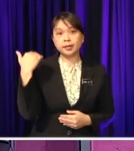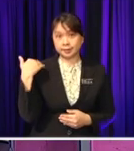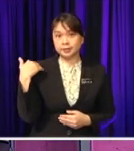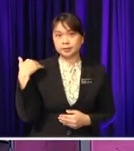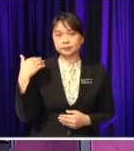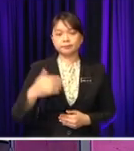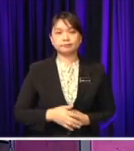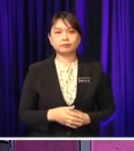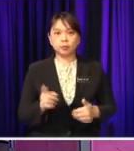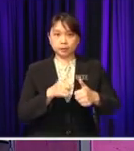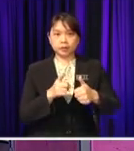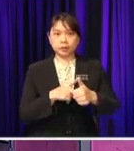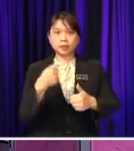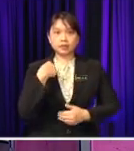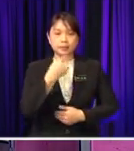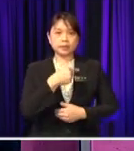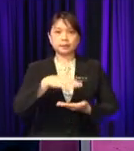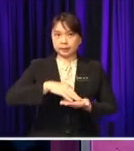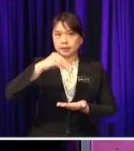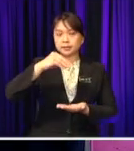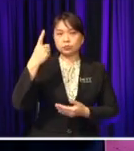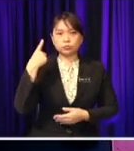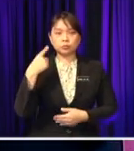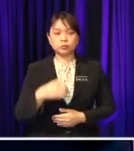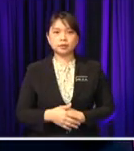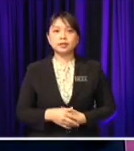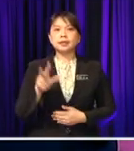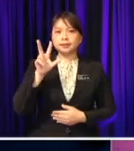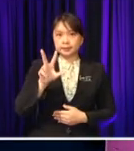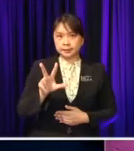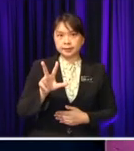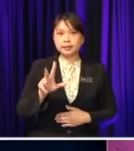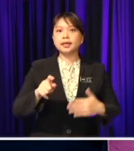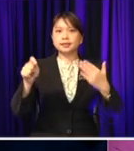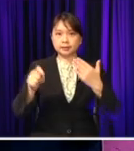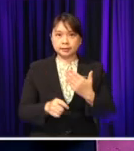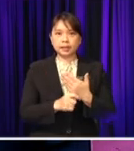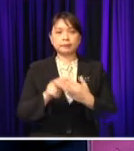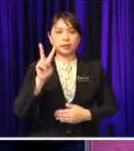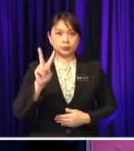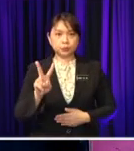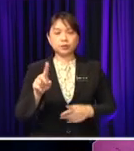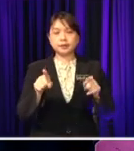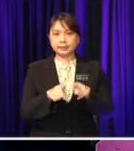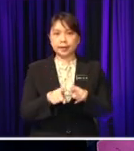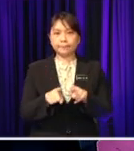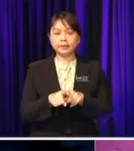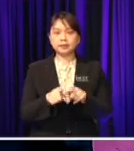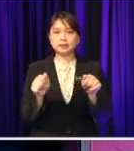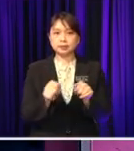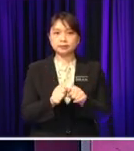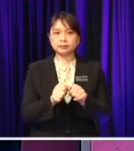tidur tiga tambah dua sama dengan